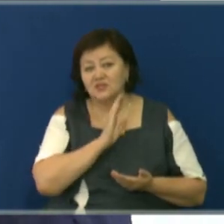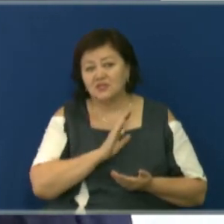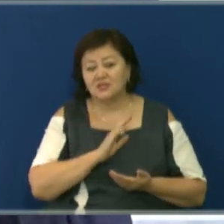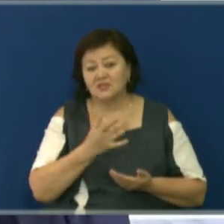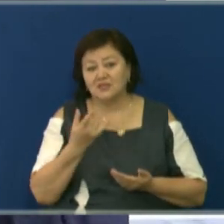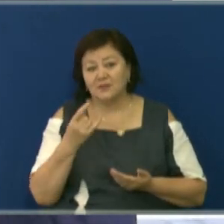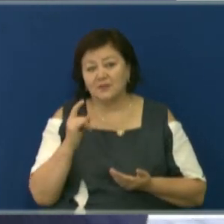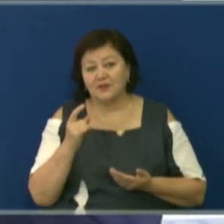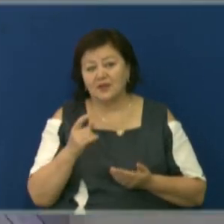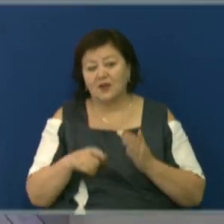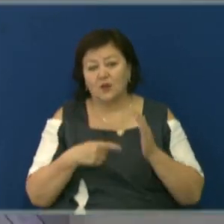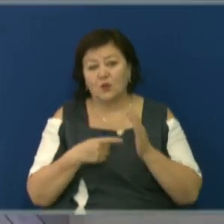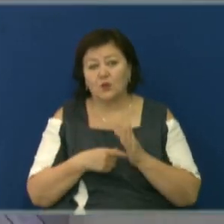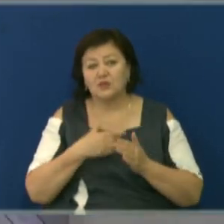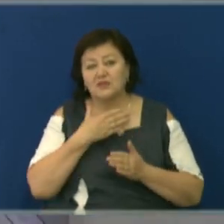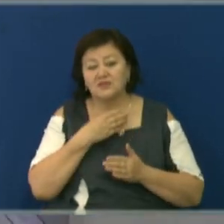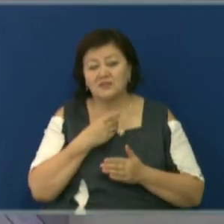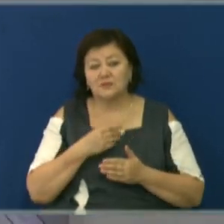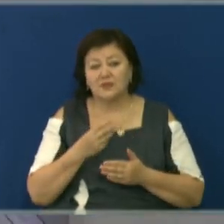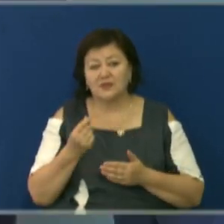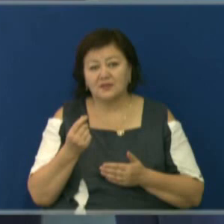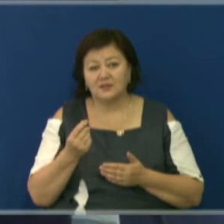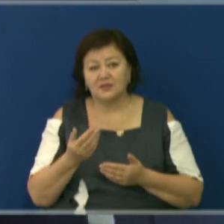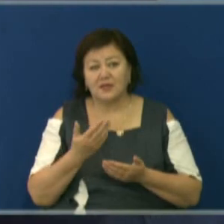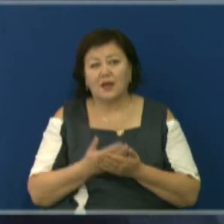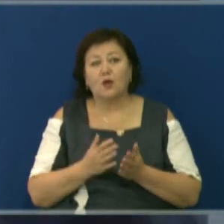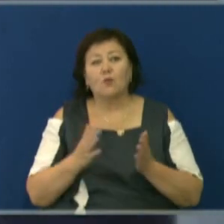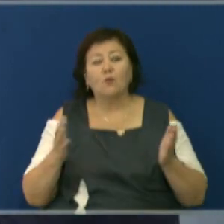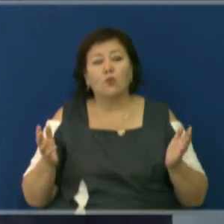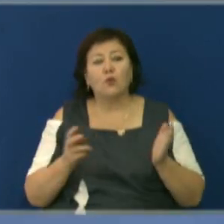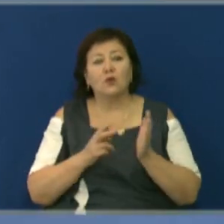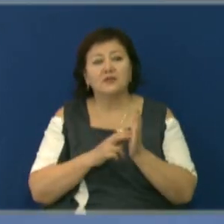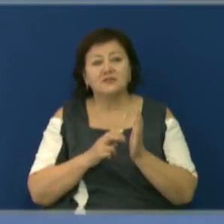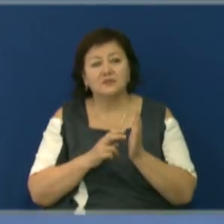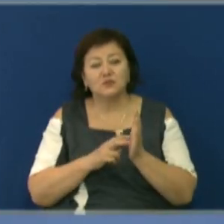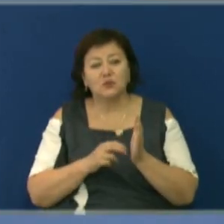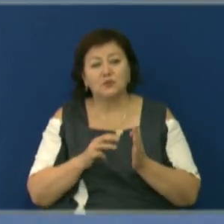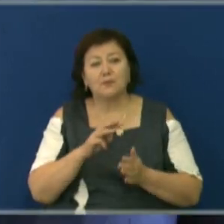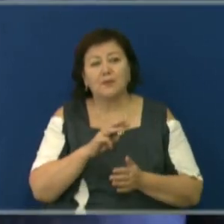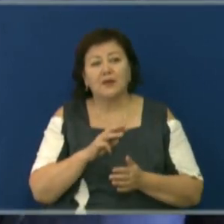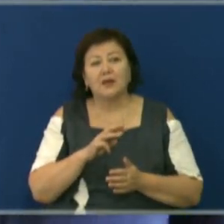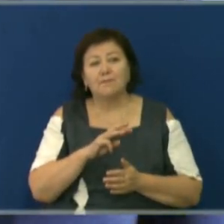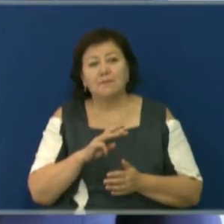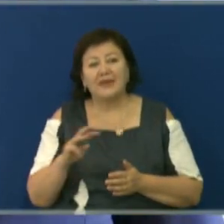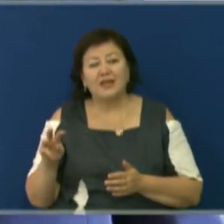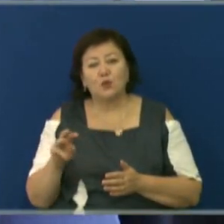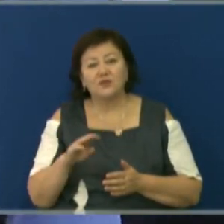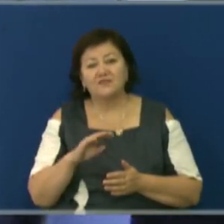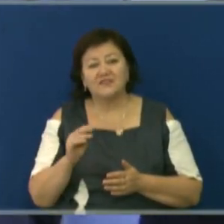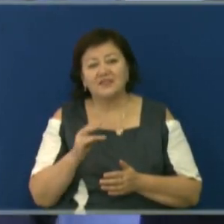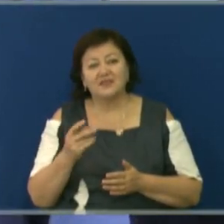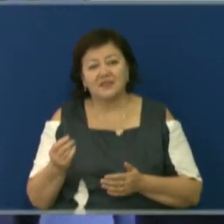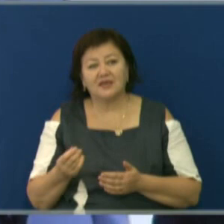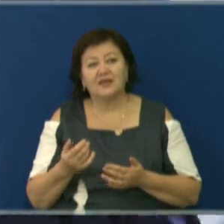детям, города Семее. Сумма проекта составила свыше 713 миллионов тенге. Прием роженец начнется уже завтрашнего